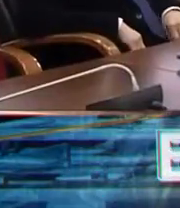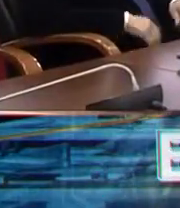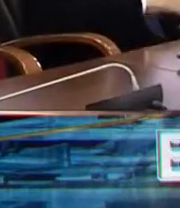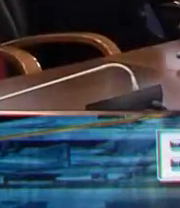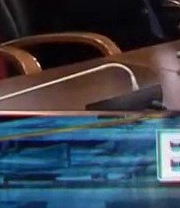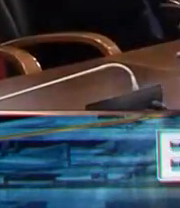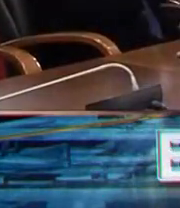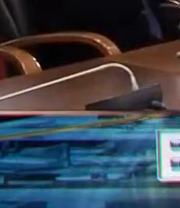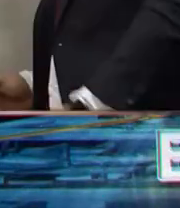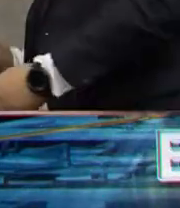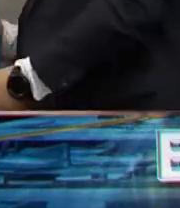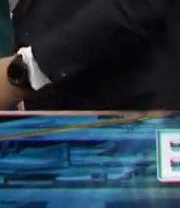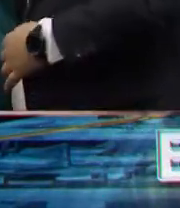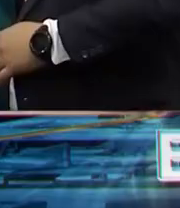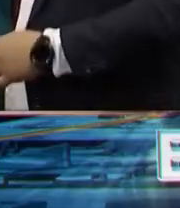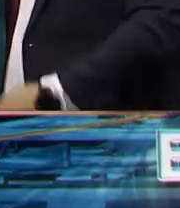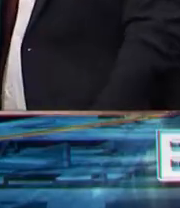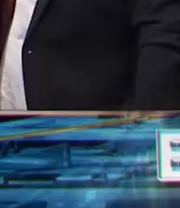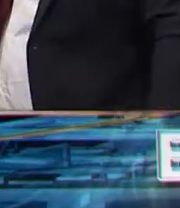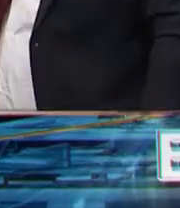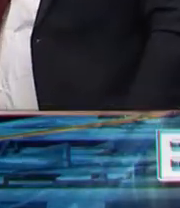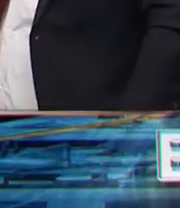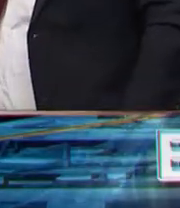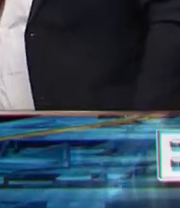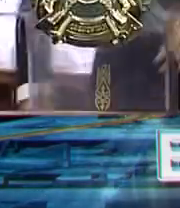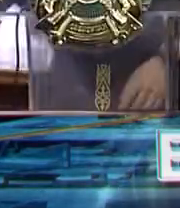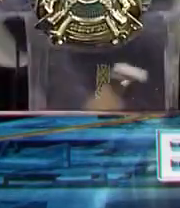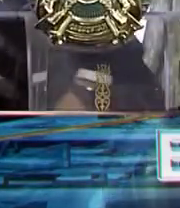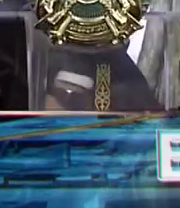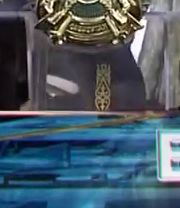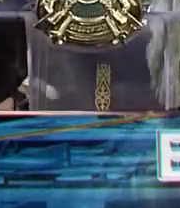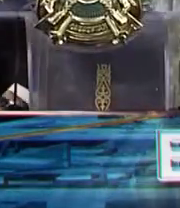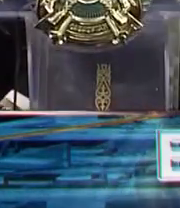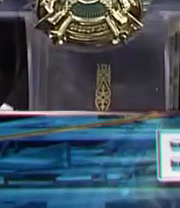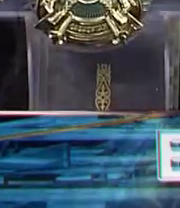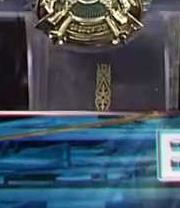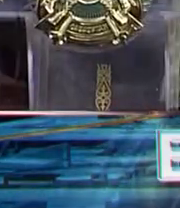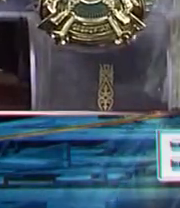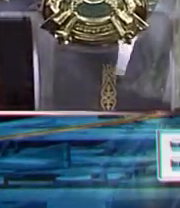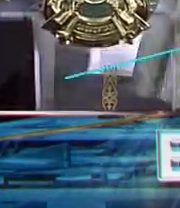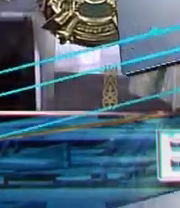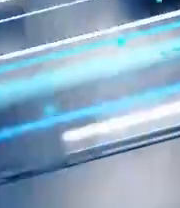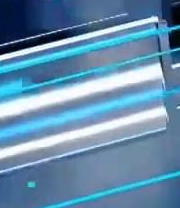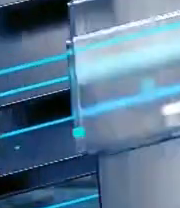Қазыналық артқа құрмет көрсетілді. Қазақтың тақиялы періштесі Әлімғазы Райымбеков 85 жасқа толды.